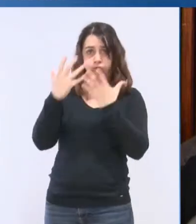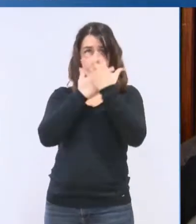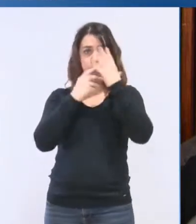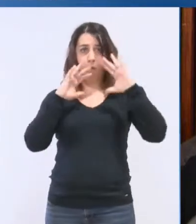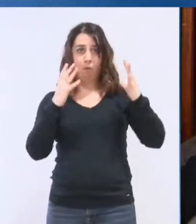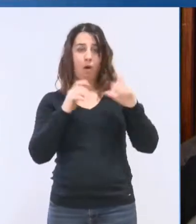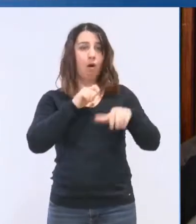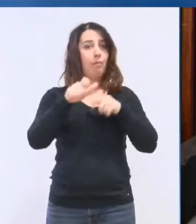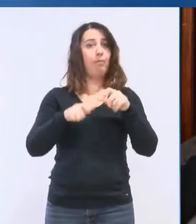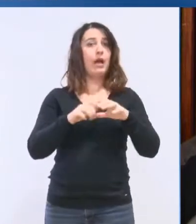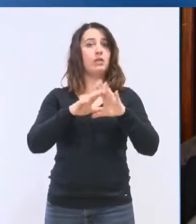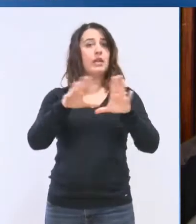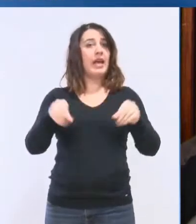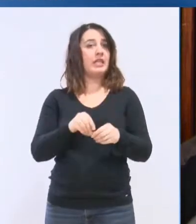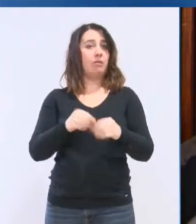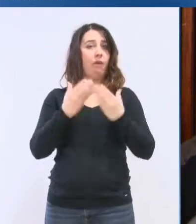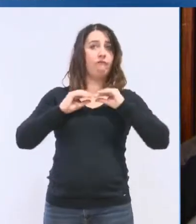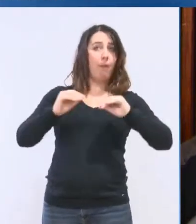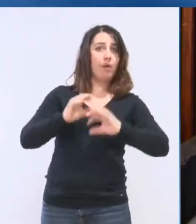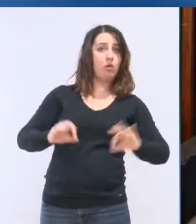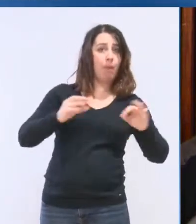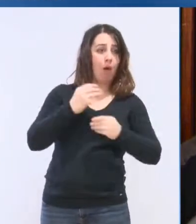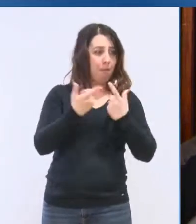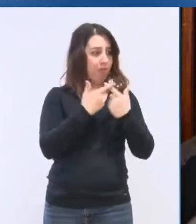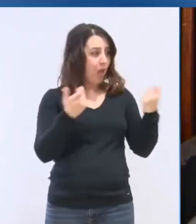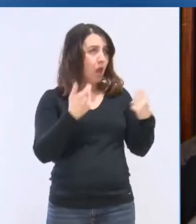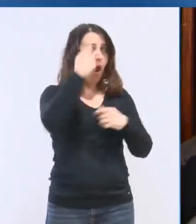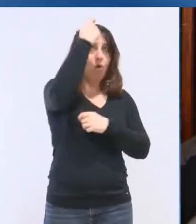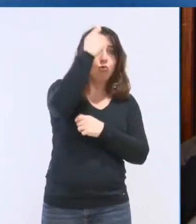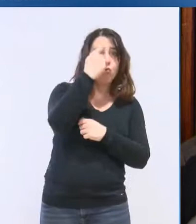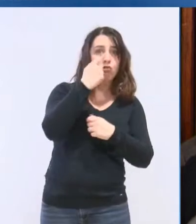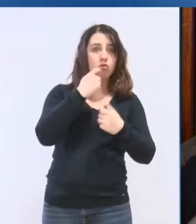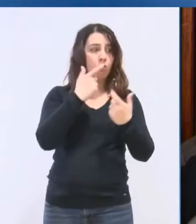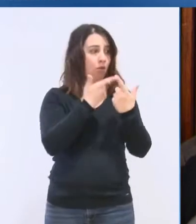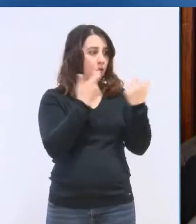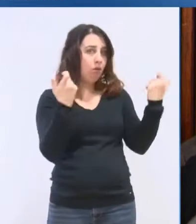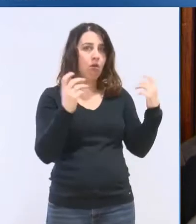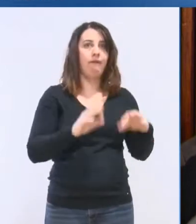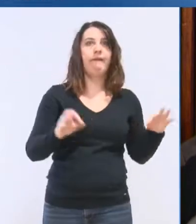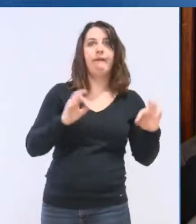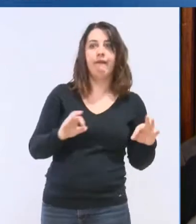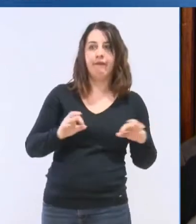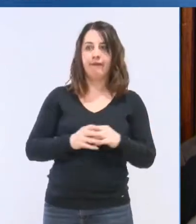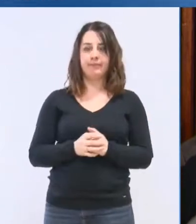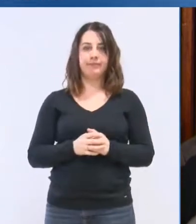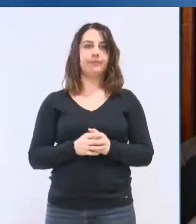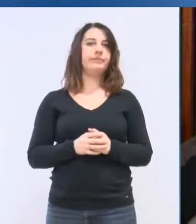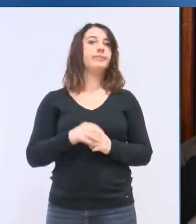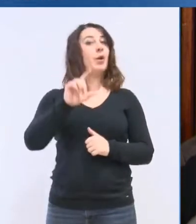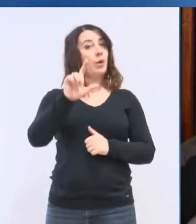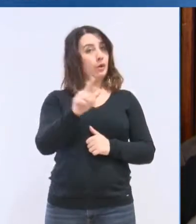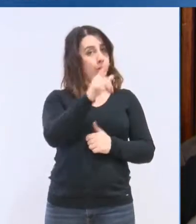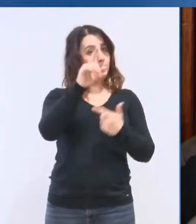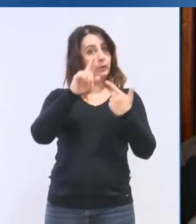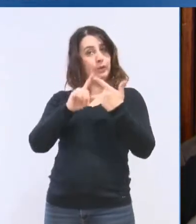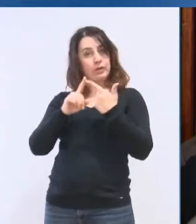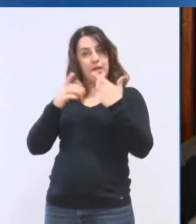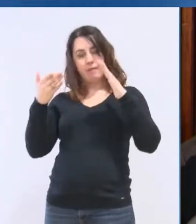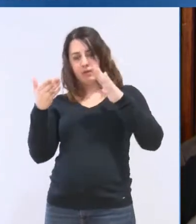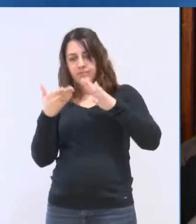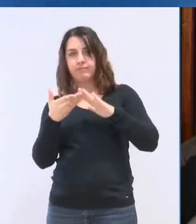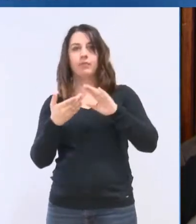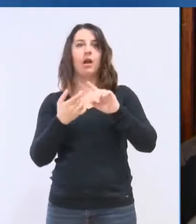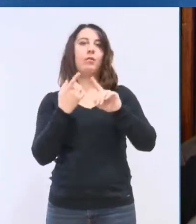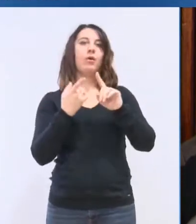ni en termes de personnel, ni matériellement. La deuxième chose sur laquelle je voudrais insister, c'est